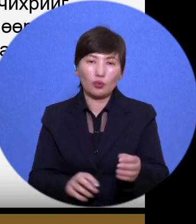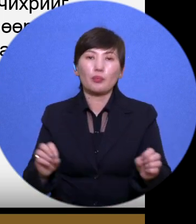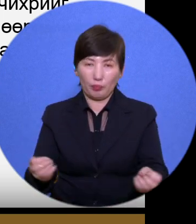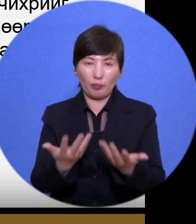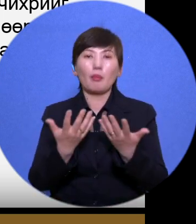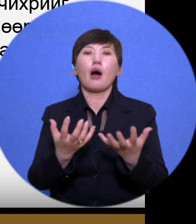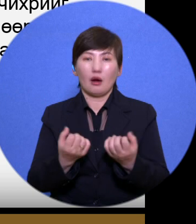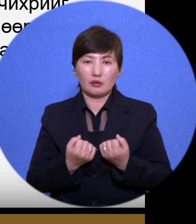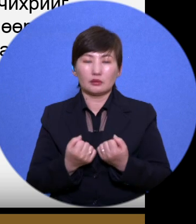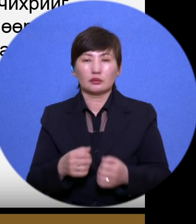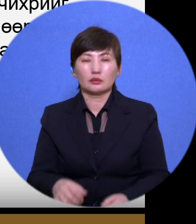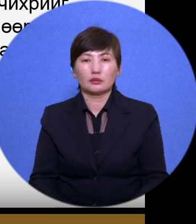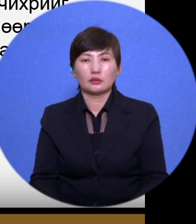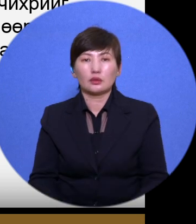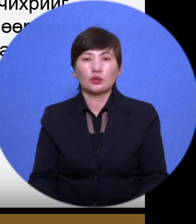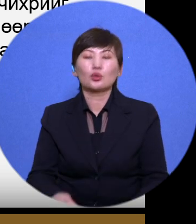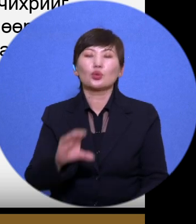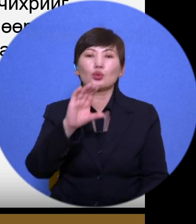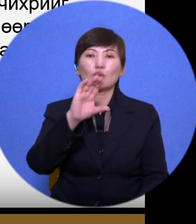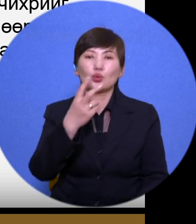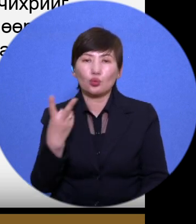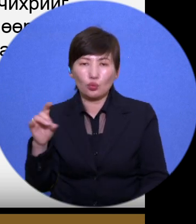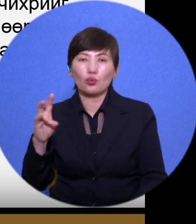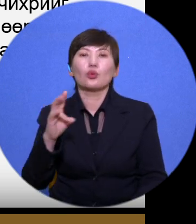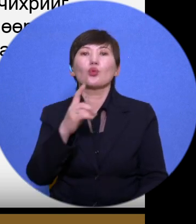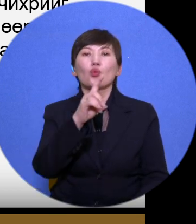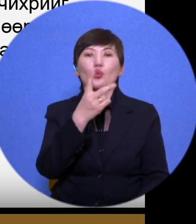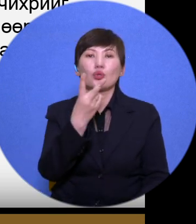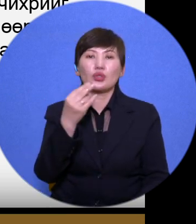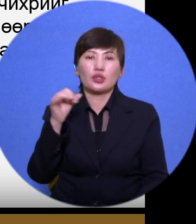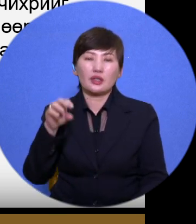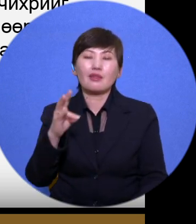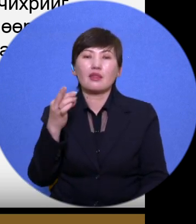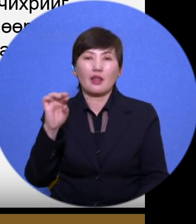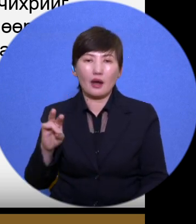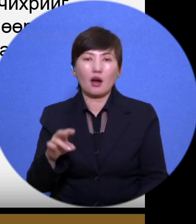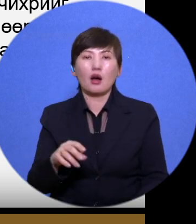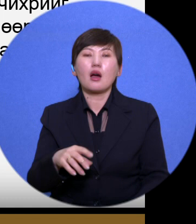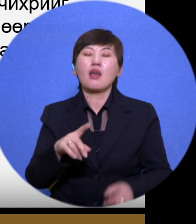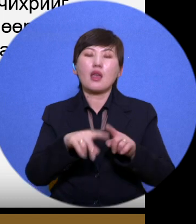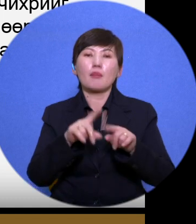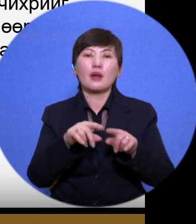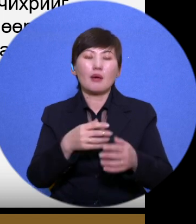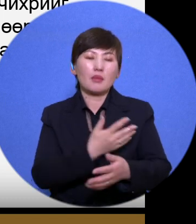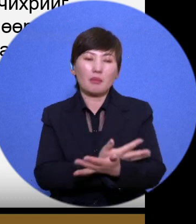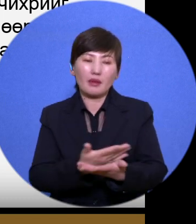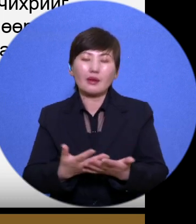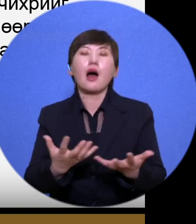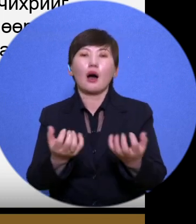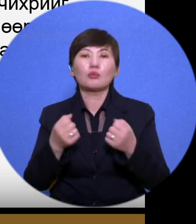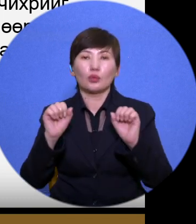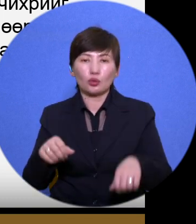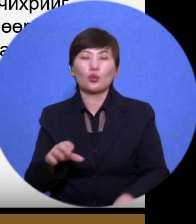байна. За, сүүн хүчлийн нэн бид нар ямар ямар бүтээгдэхүүнээс авч болох вэ гэхээр өдөр тутамдаа хэргэлдэг ийм сүүнээсээ авч болох нь